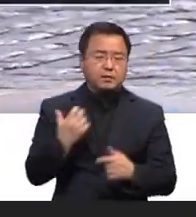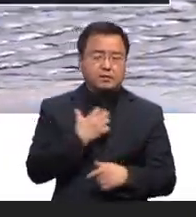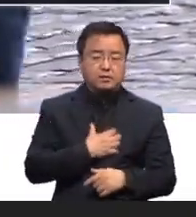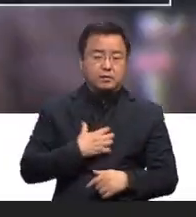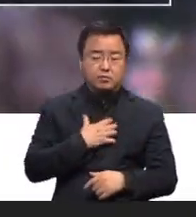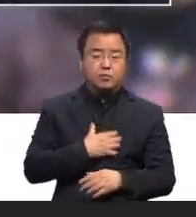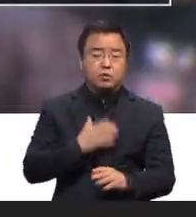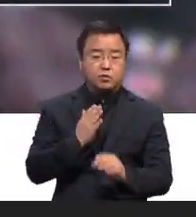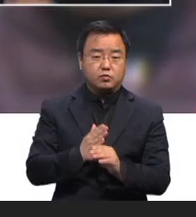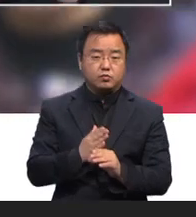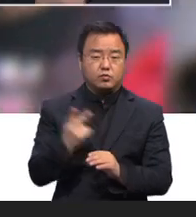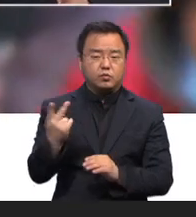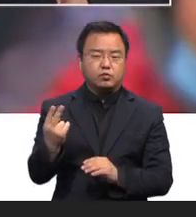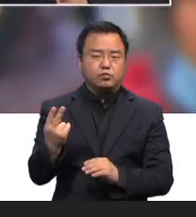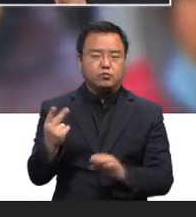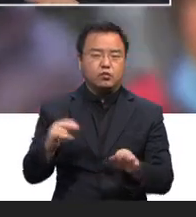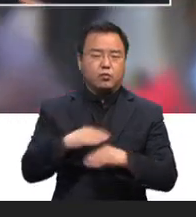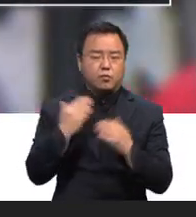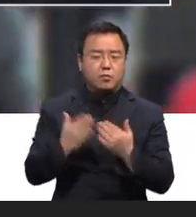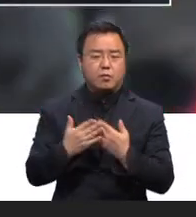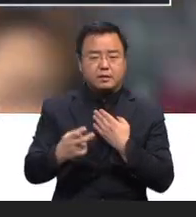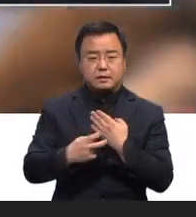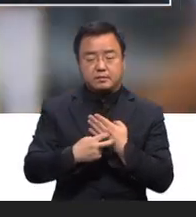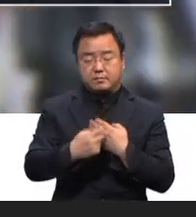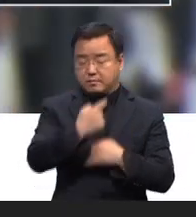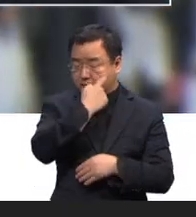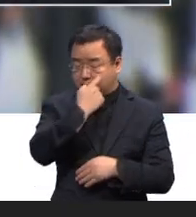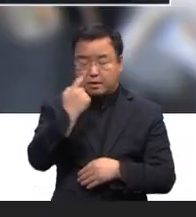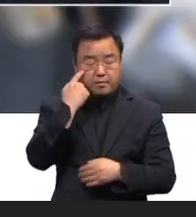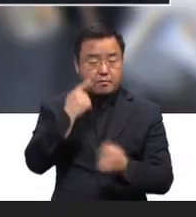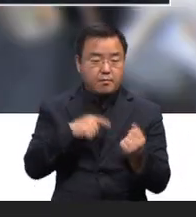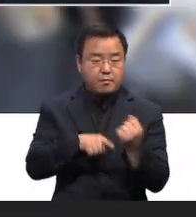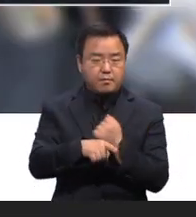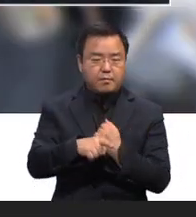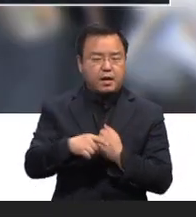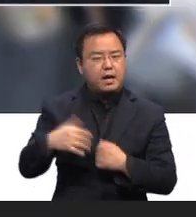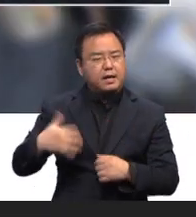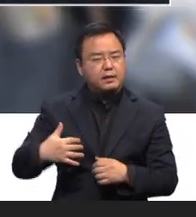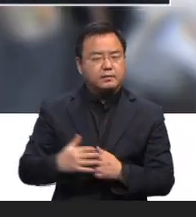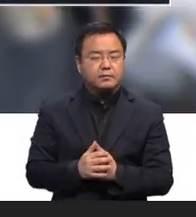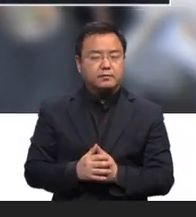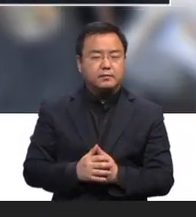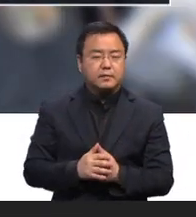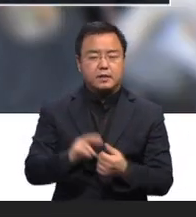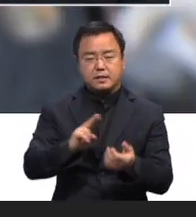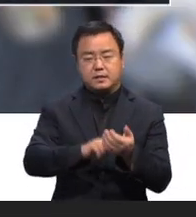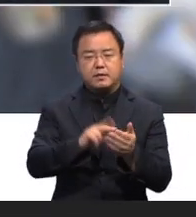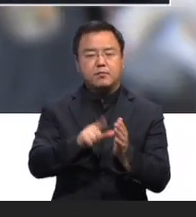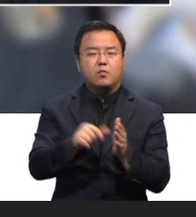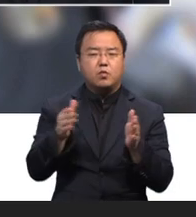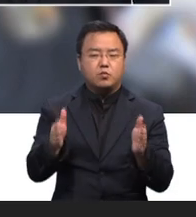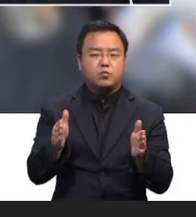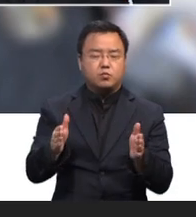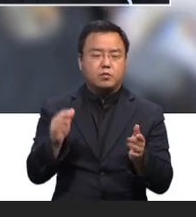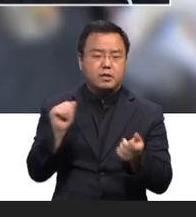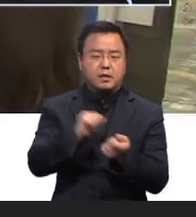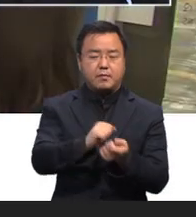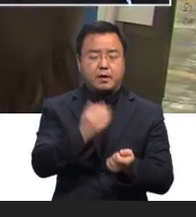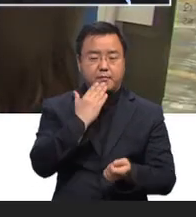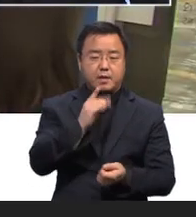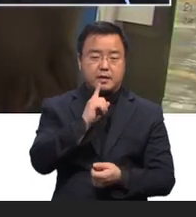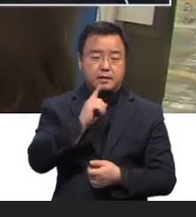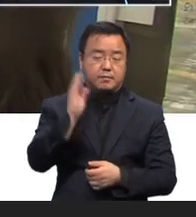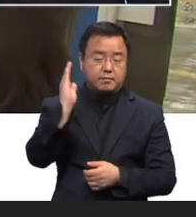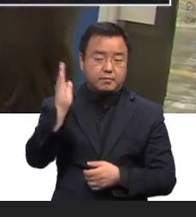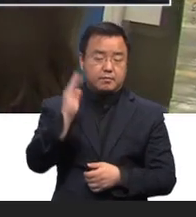둘다 정확한 역 제의 의학적 근거 로 확인된 내용은 아닙니다 특히 잠복기 중에도 감염이 된다는 주장은 중국의